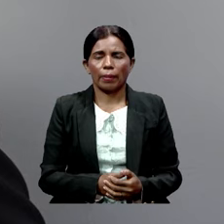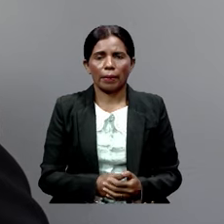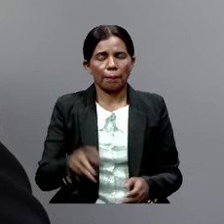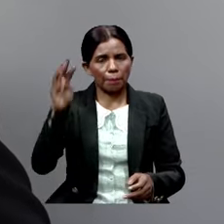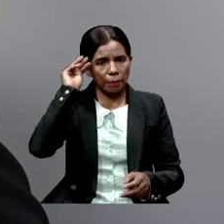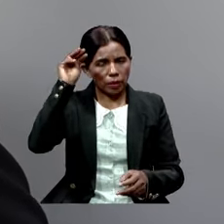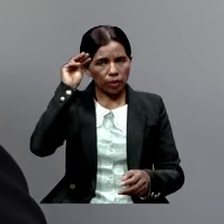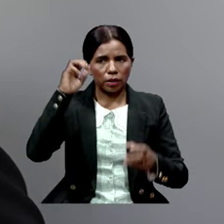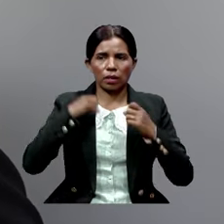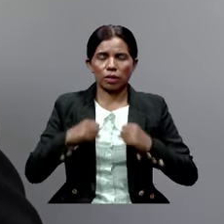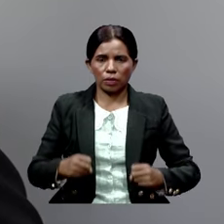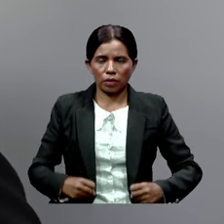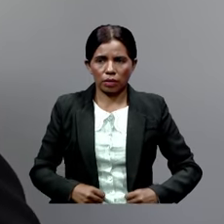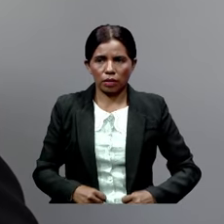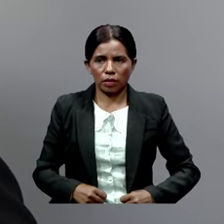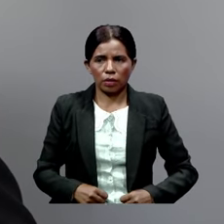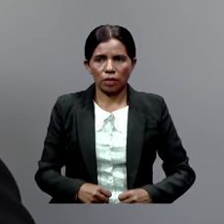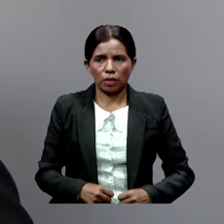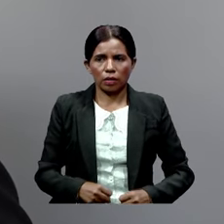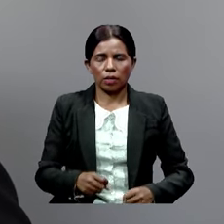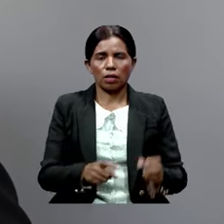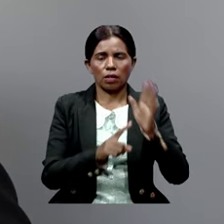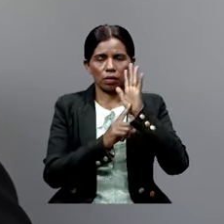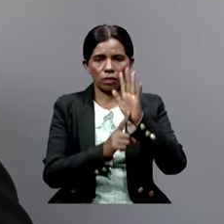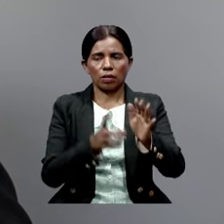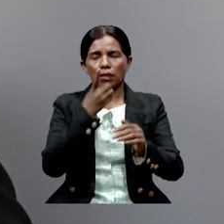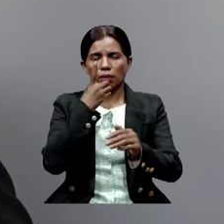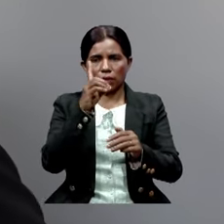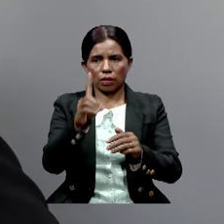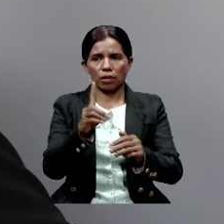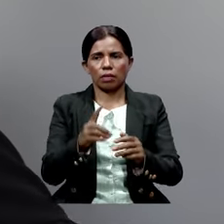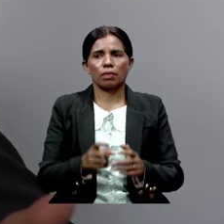ministra Saudi pronunciona declarana kata